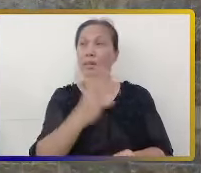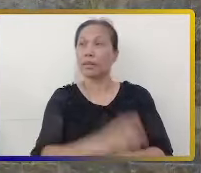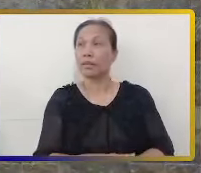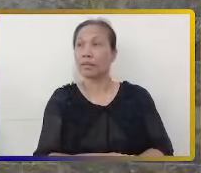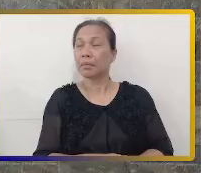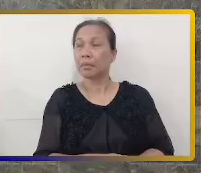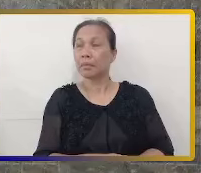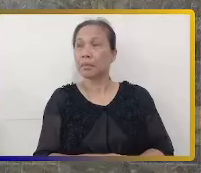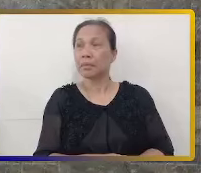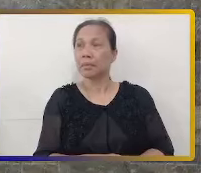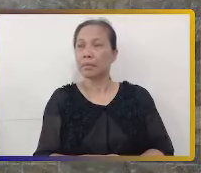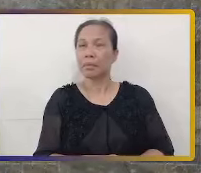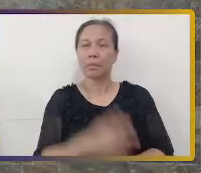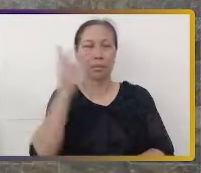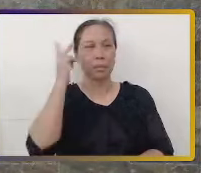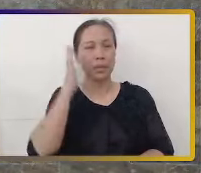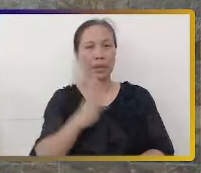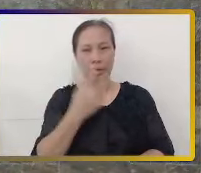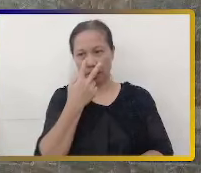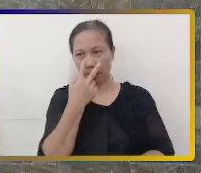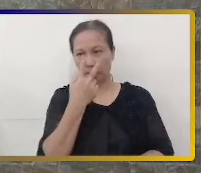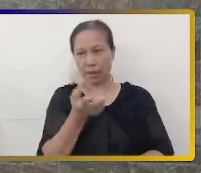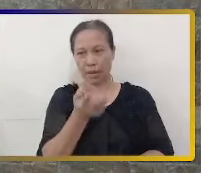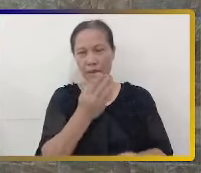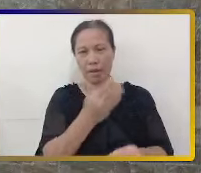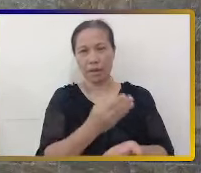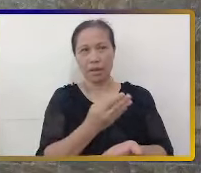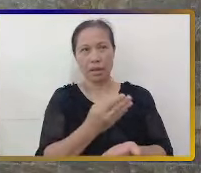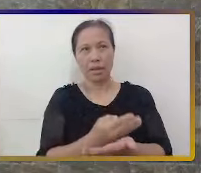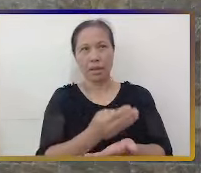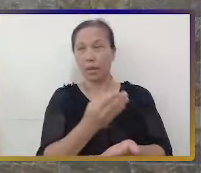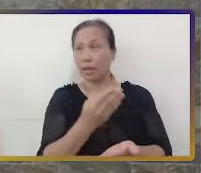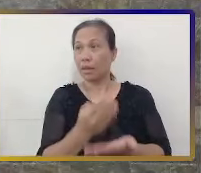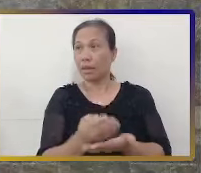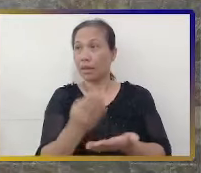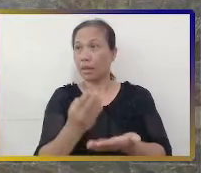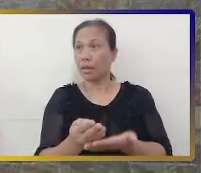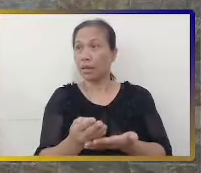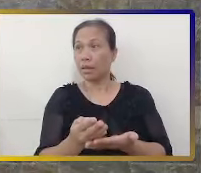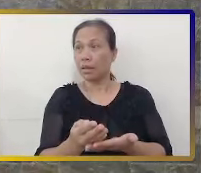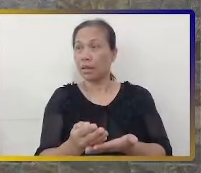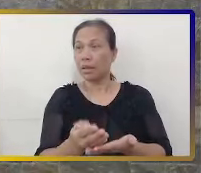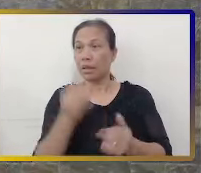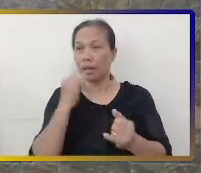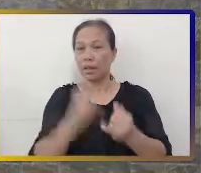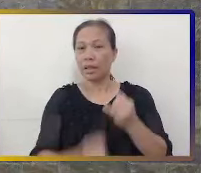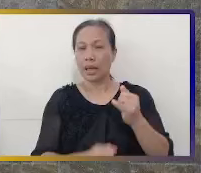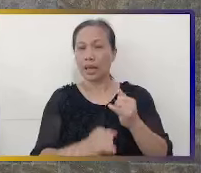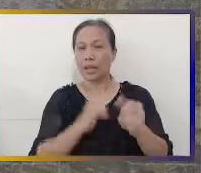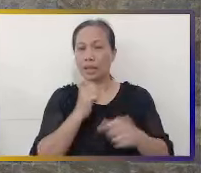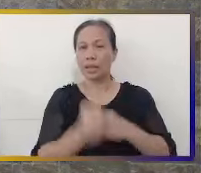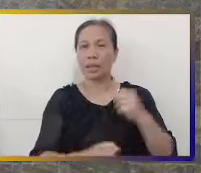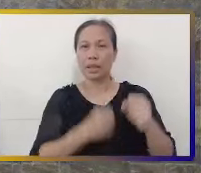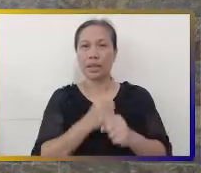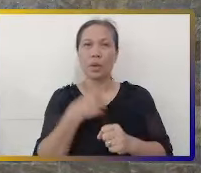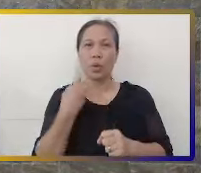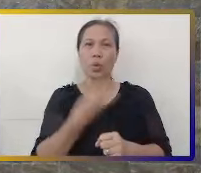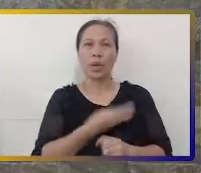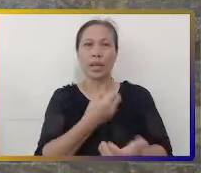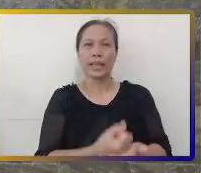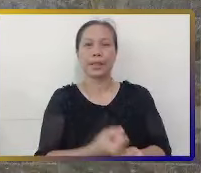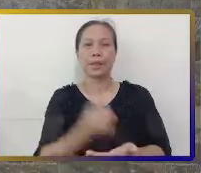now tinitigan ko tintigan ko yung budget just last last year n gumastos tayo ng 4 million